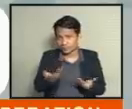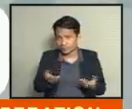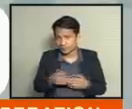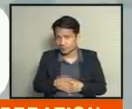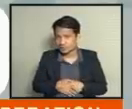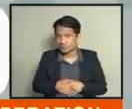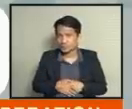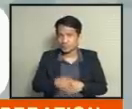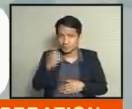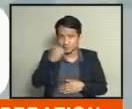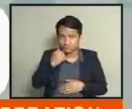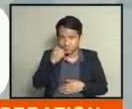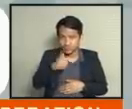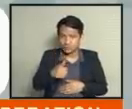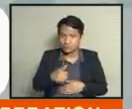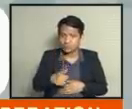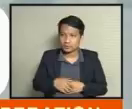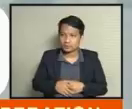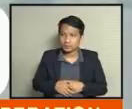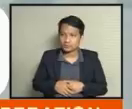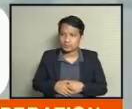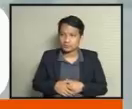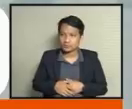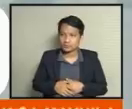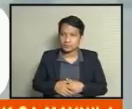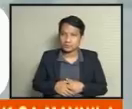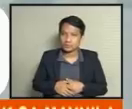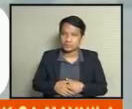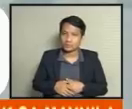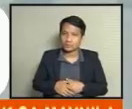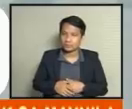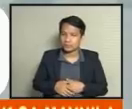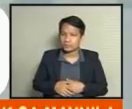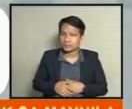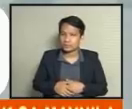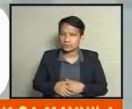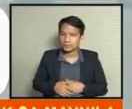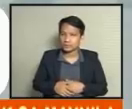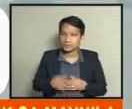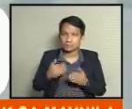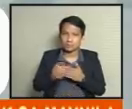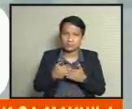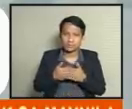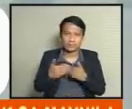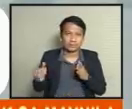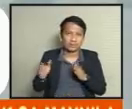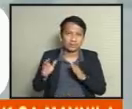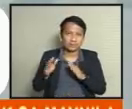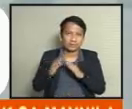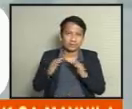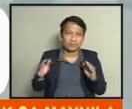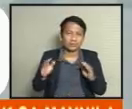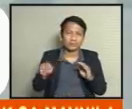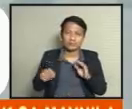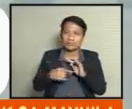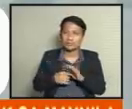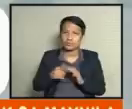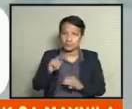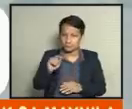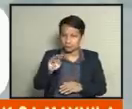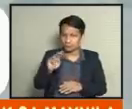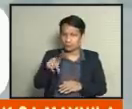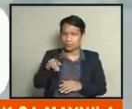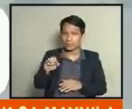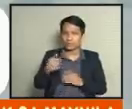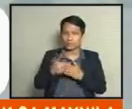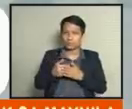Okay. Araw-araw ba siya nagsasabong o linggo-linggo? Linggo-linggo po. Kasi malapit lang po sa amin yung tupada. tupada.